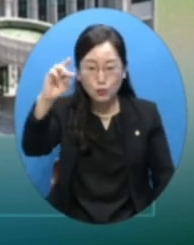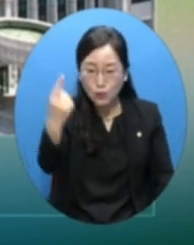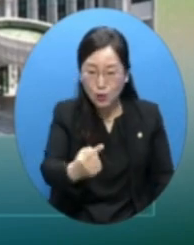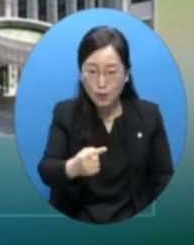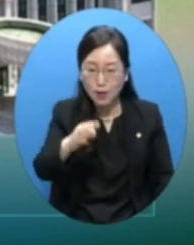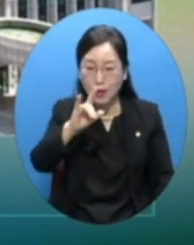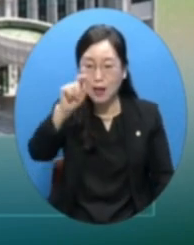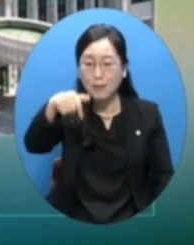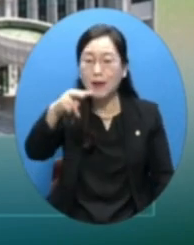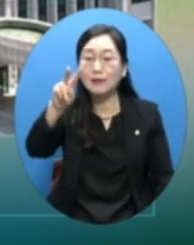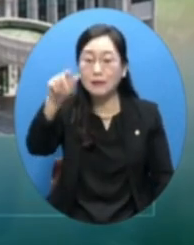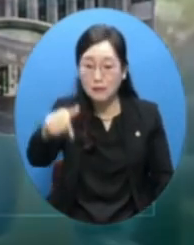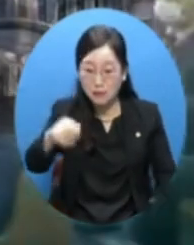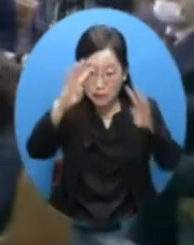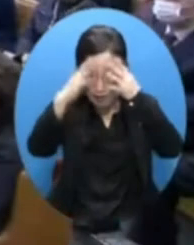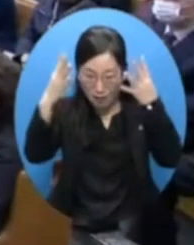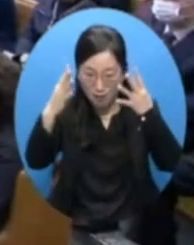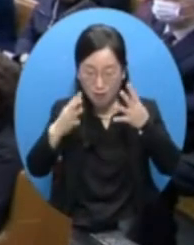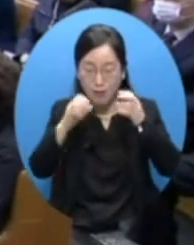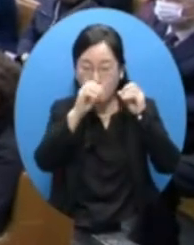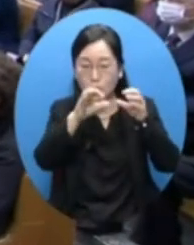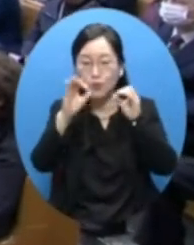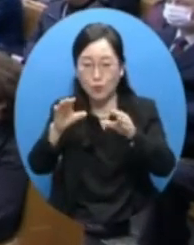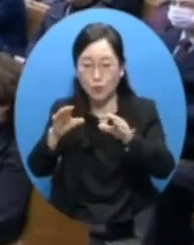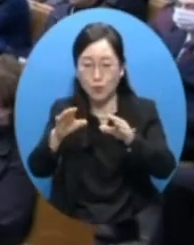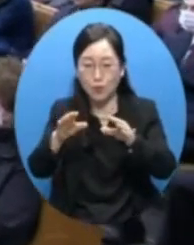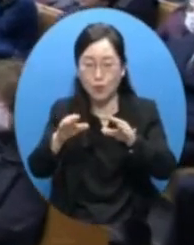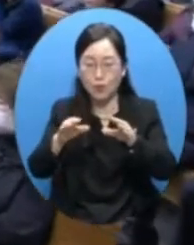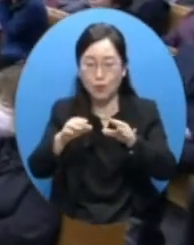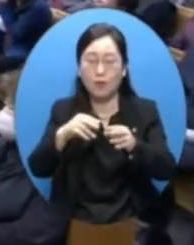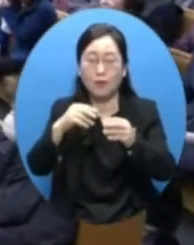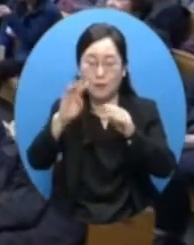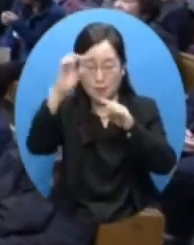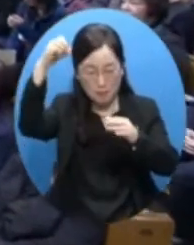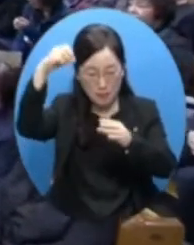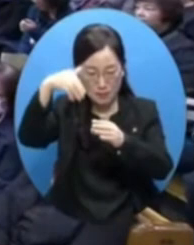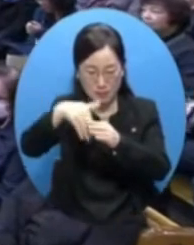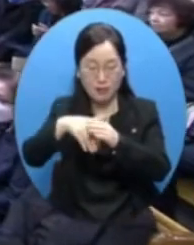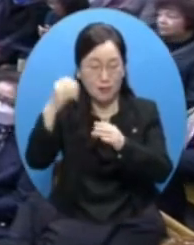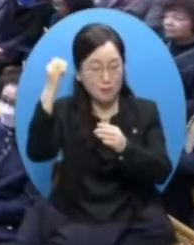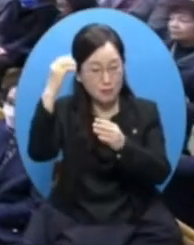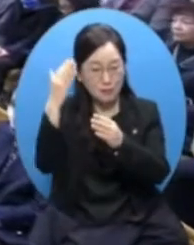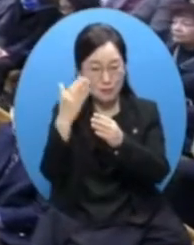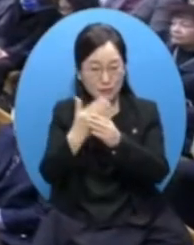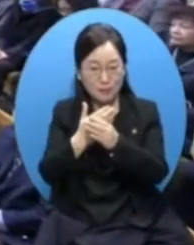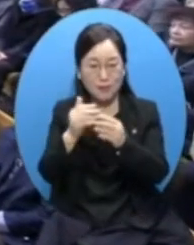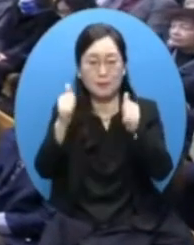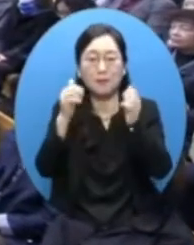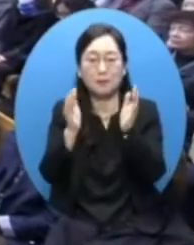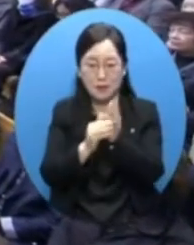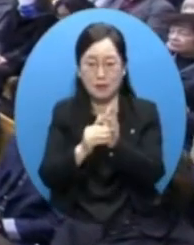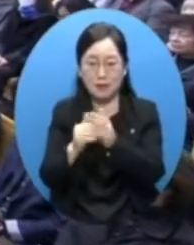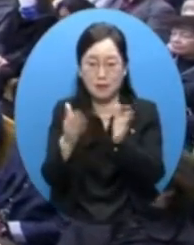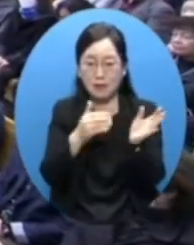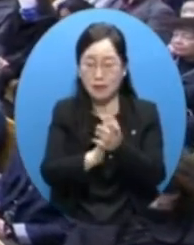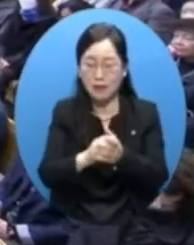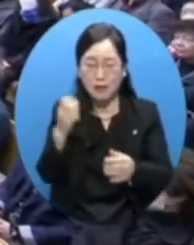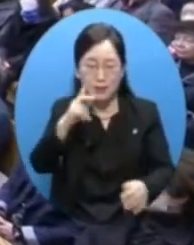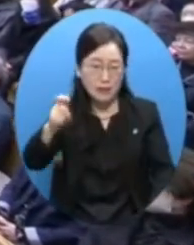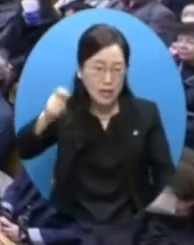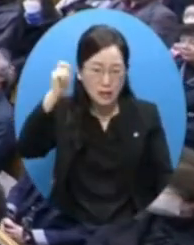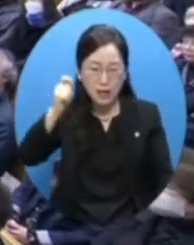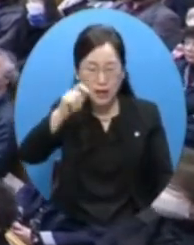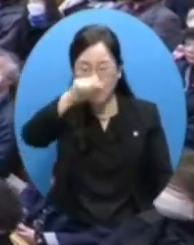기독전문대학원에서 선교학 박사를 받기도 했습니다. 그는 이제 배운 것을 다시 나누기 위해서 케냐로 돌아갔습니다. 이와 같이